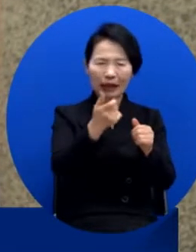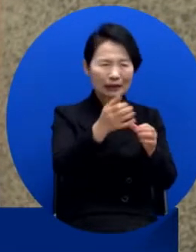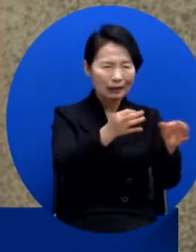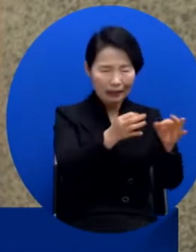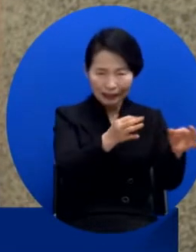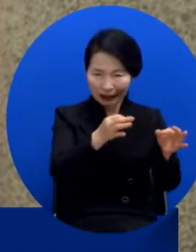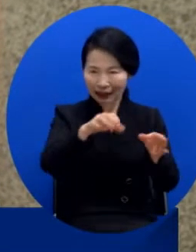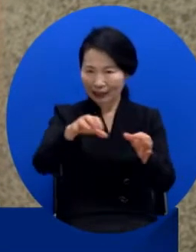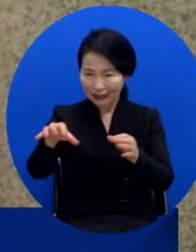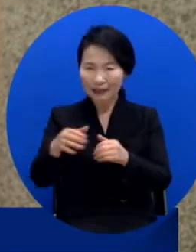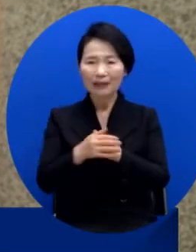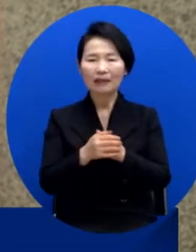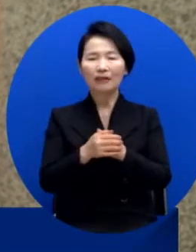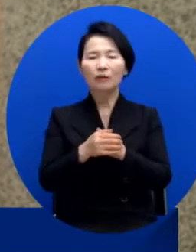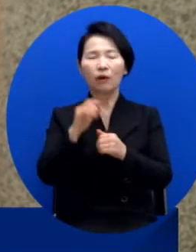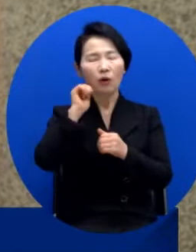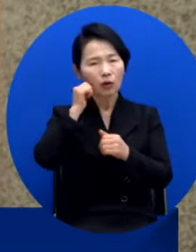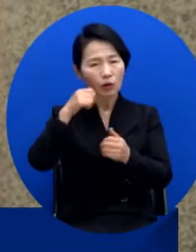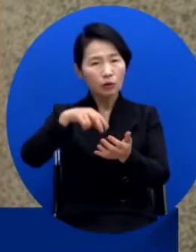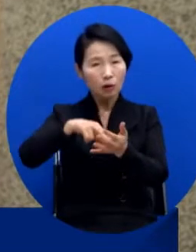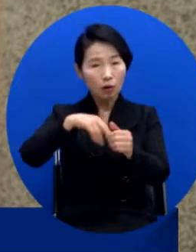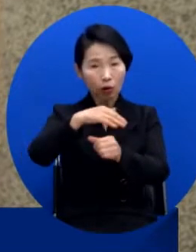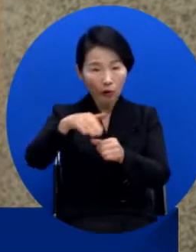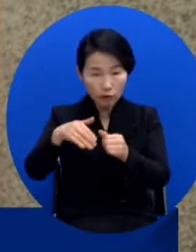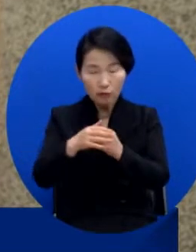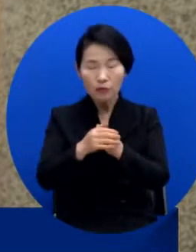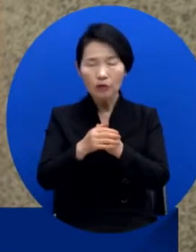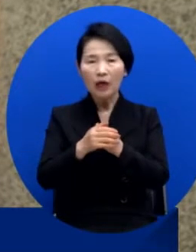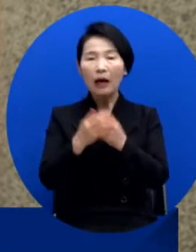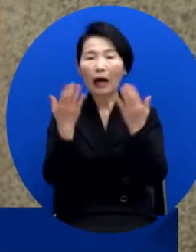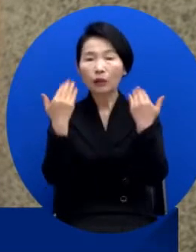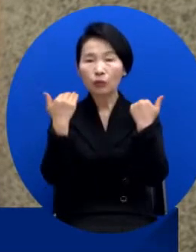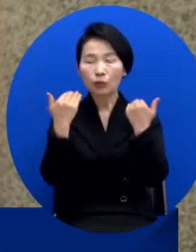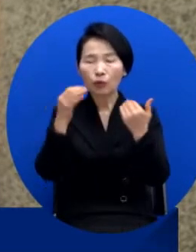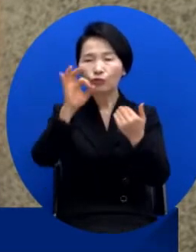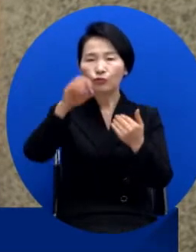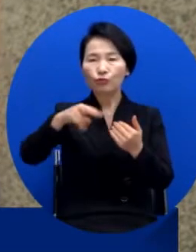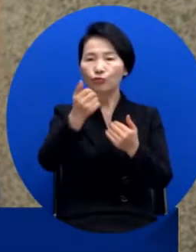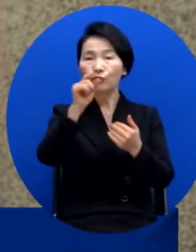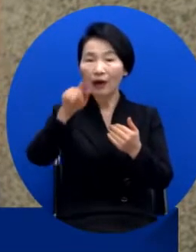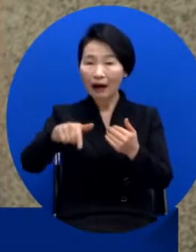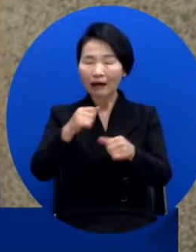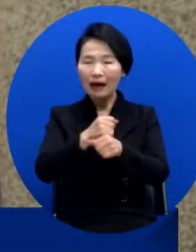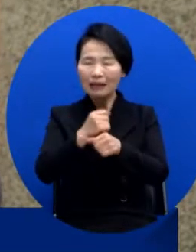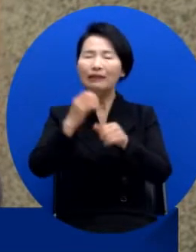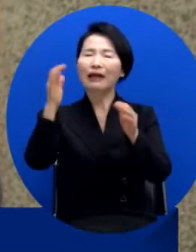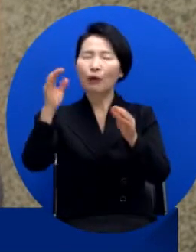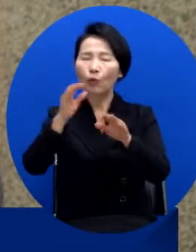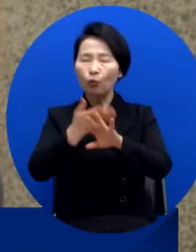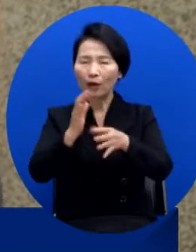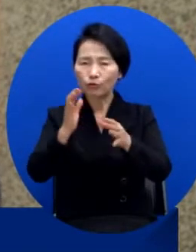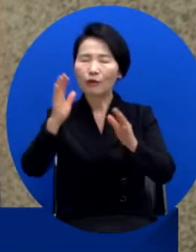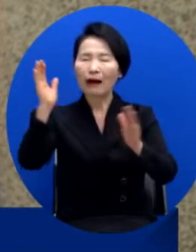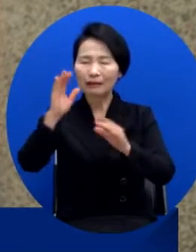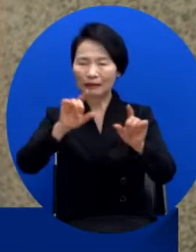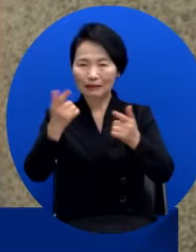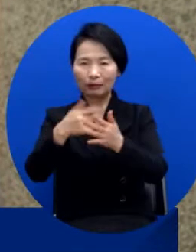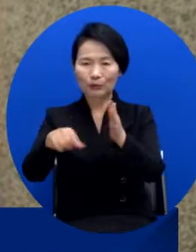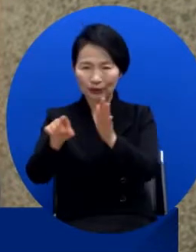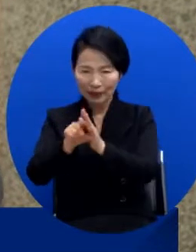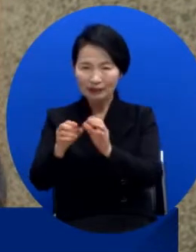또 어려운 여건 가운데서 우리 학교의 유학을 와서 공부하고 있는 그 외국인 학생들을 위해서